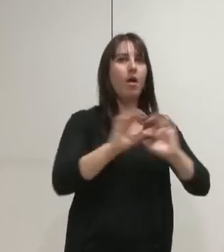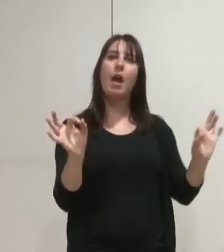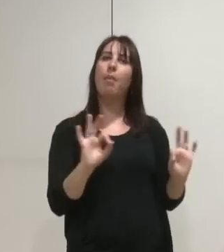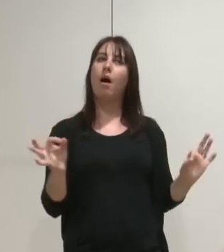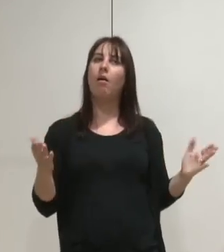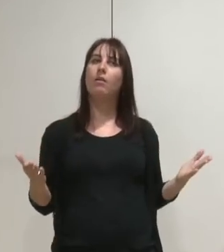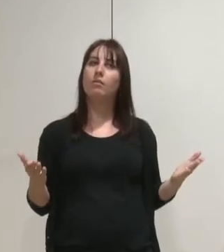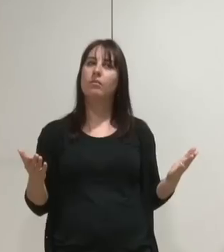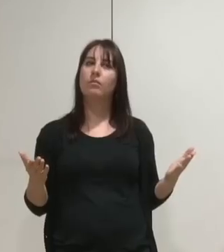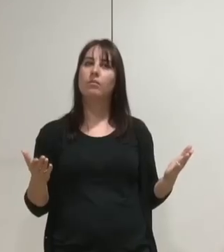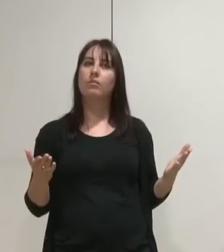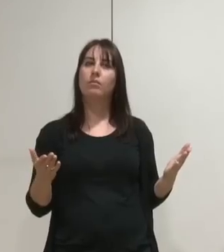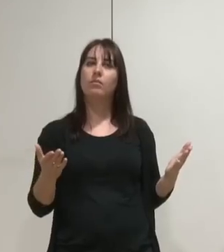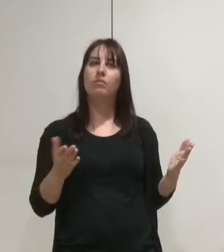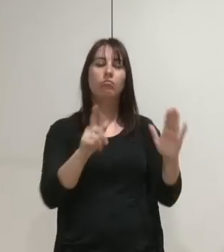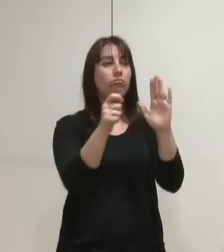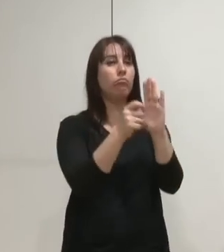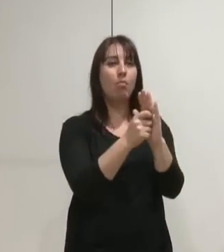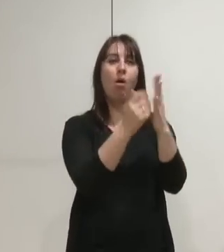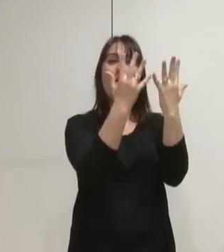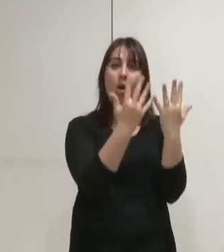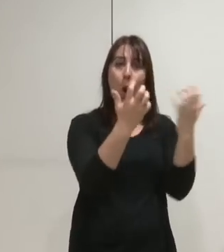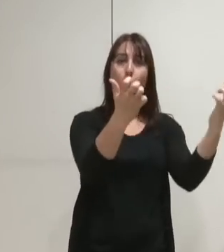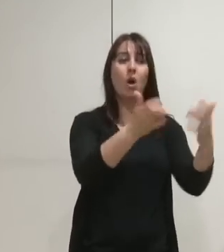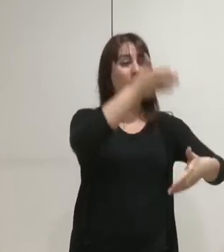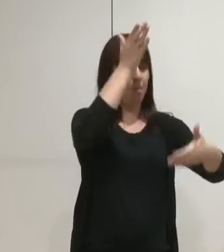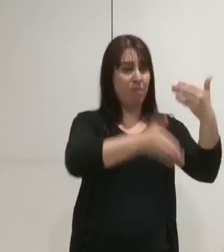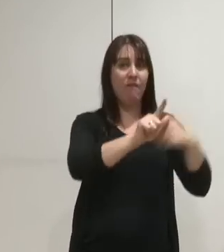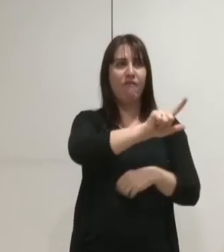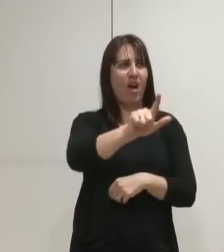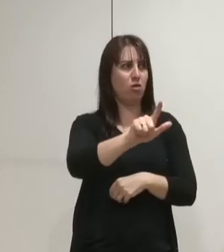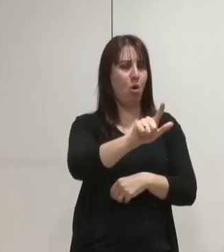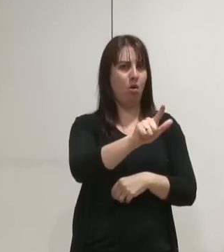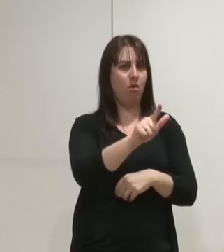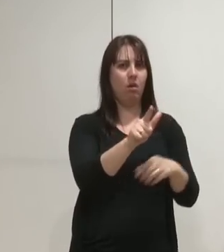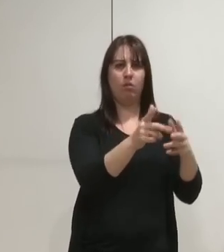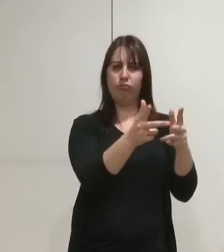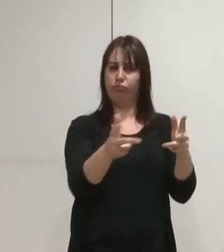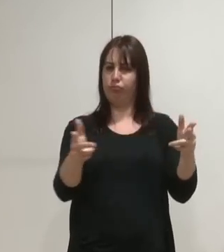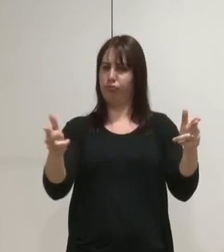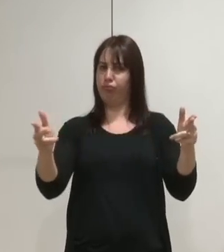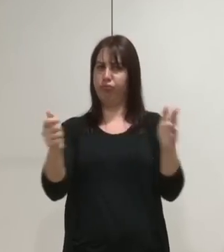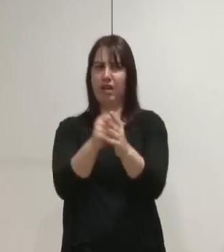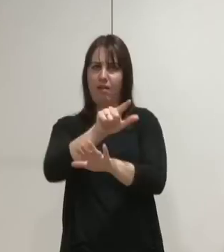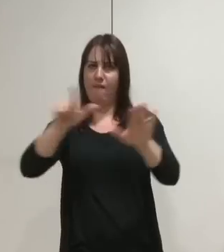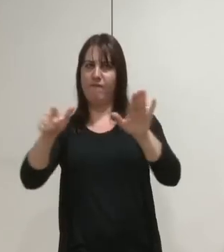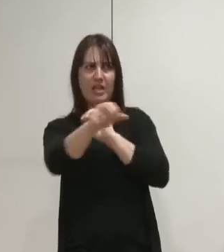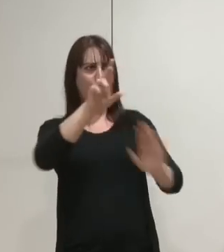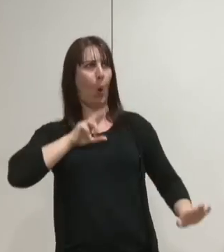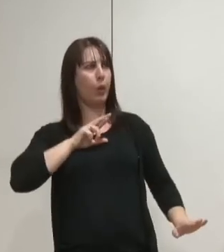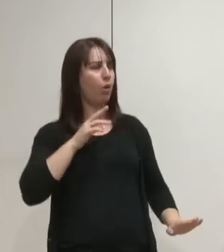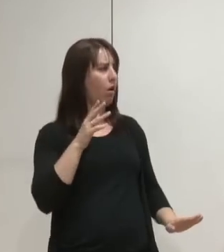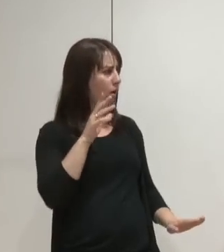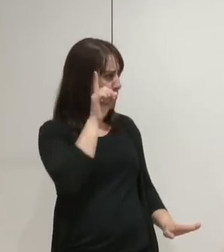de la tenue du congrès mais ce congrès s'arrête le 22 elle revient le 27 je vrais savoir si vous prenez